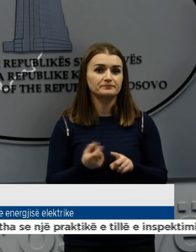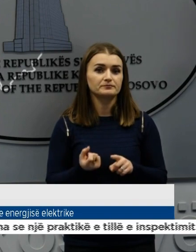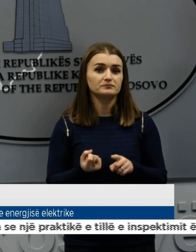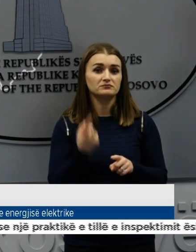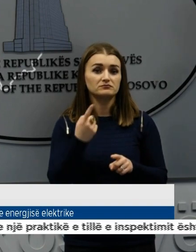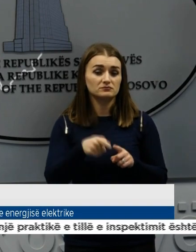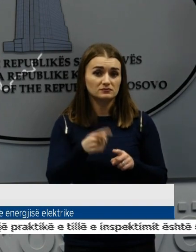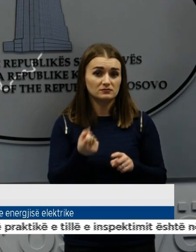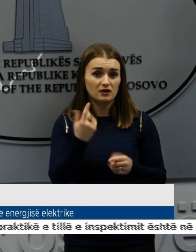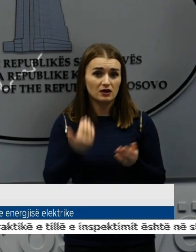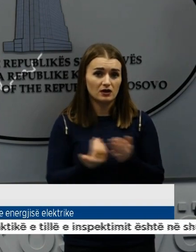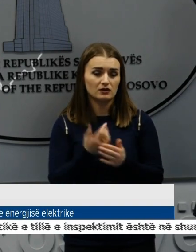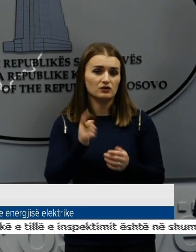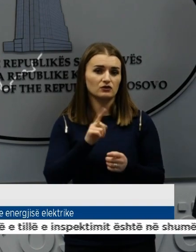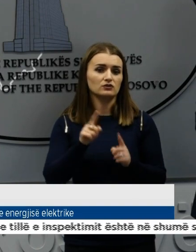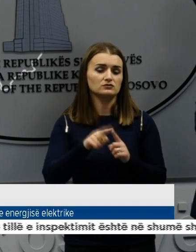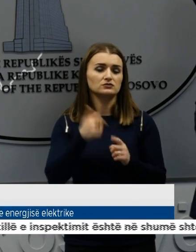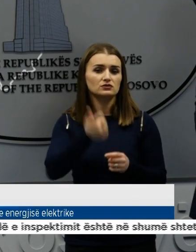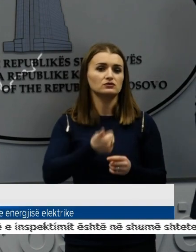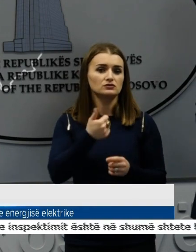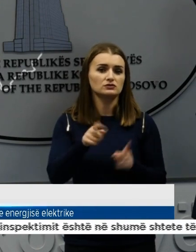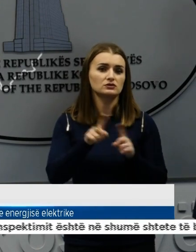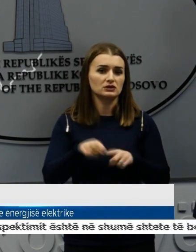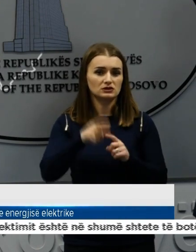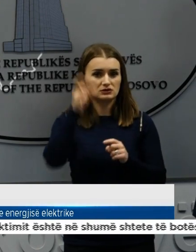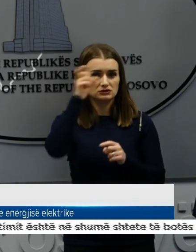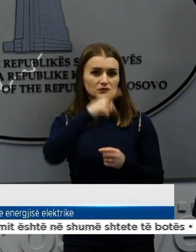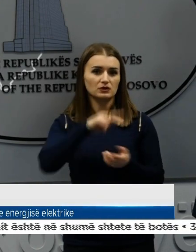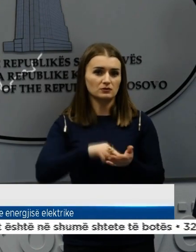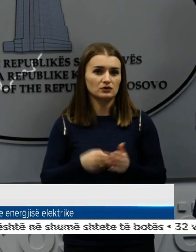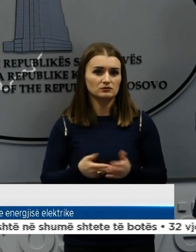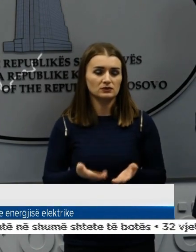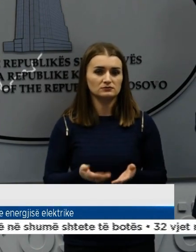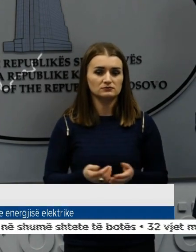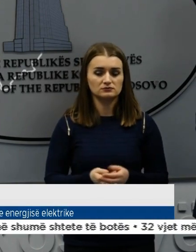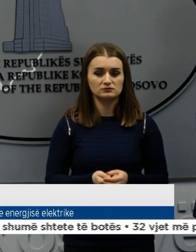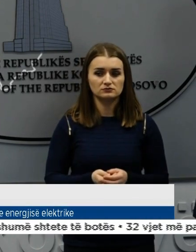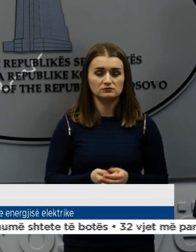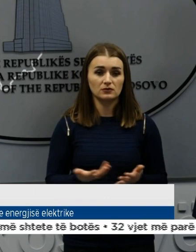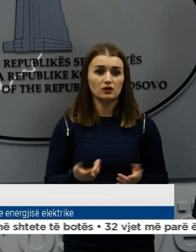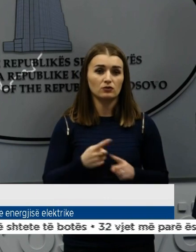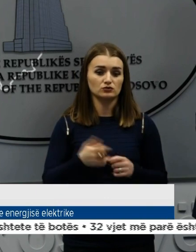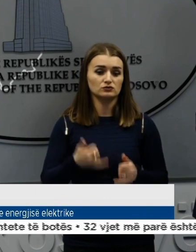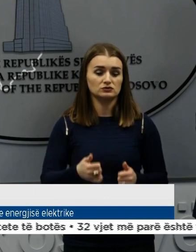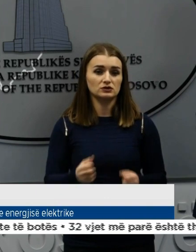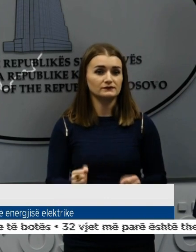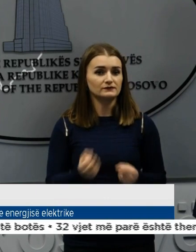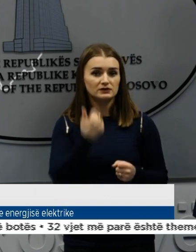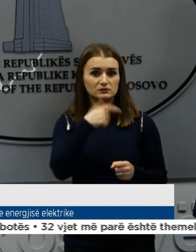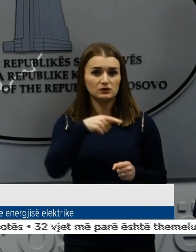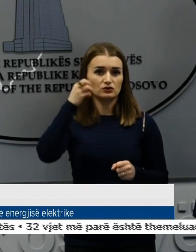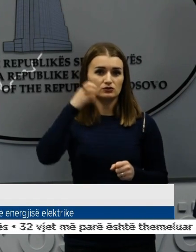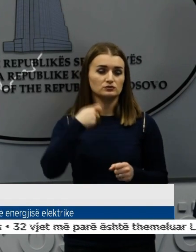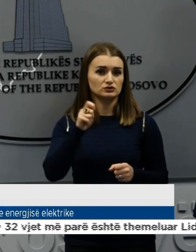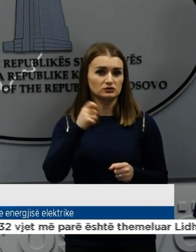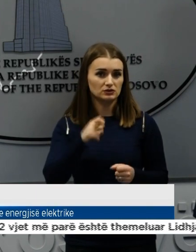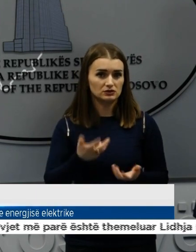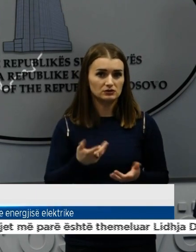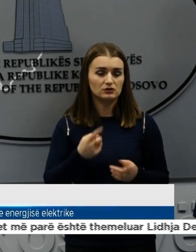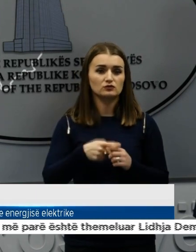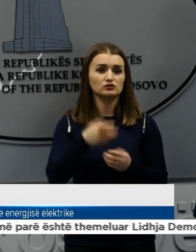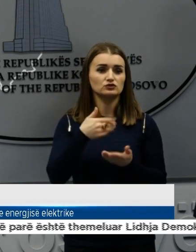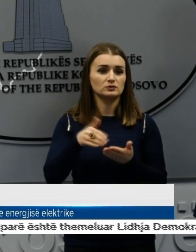diçka e cila ndodh vit pas vite. Mirë po në rastet kur kemi çmime kaq larta të energjisë, në rastet kur kemi kaq ngarkesë të